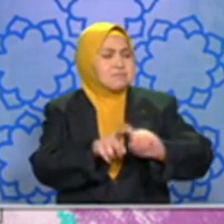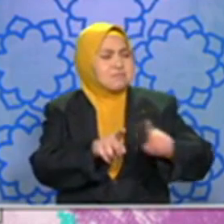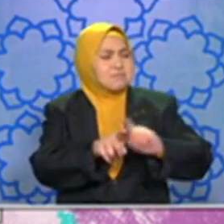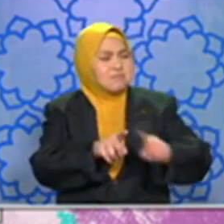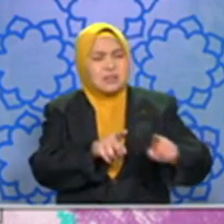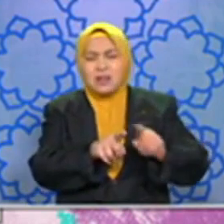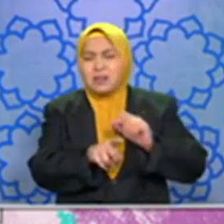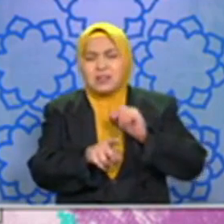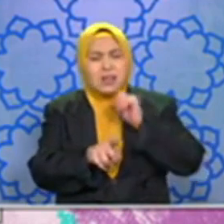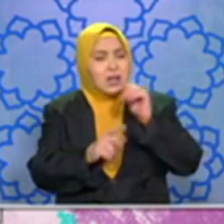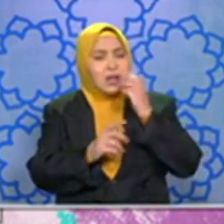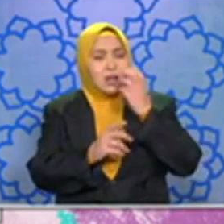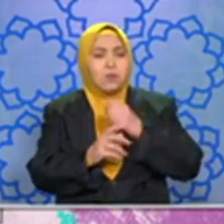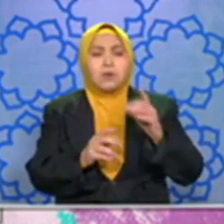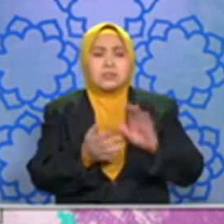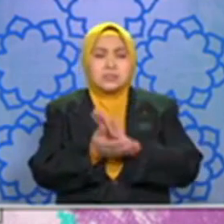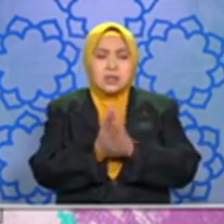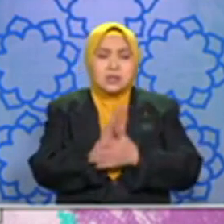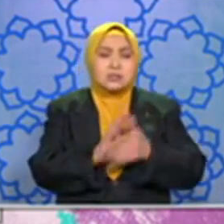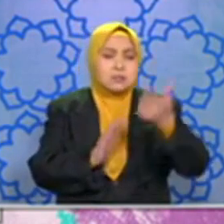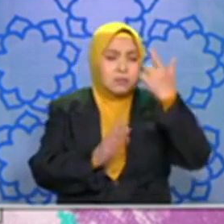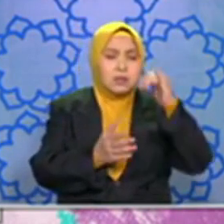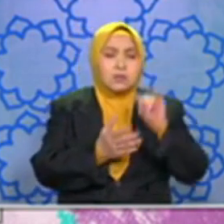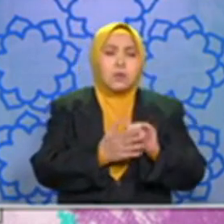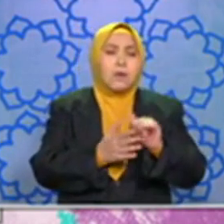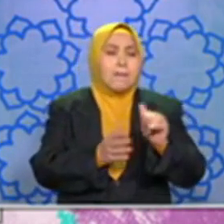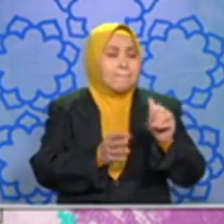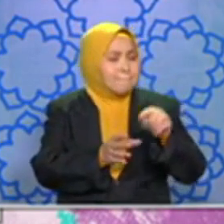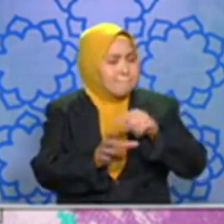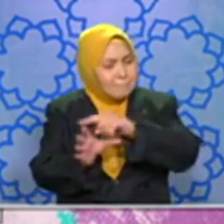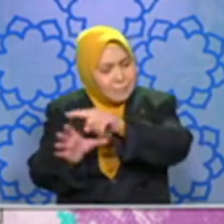الأمثال فضلوا فلا